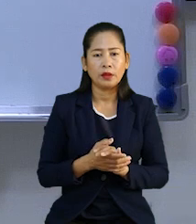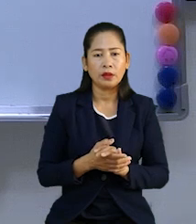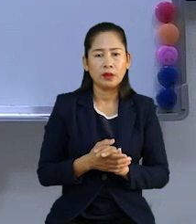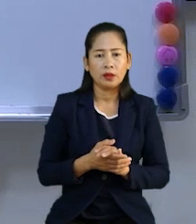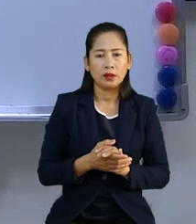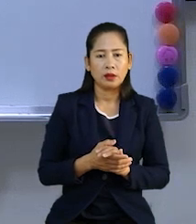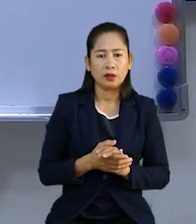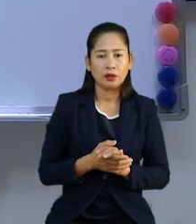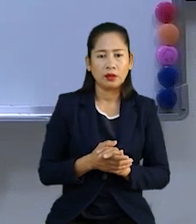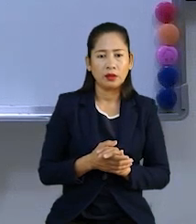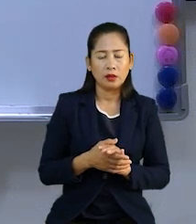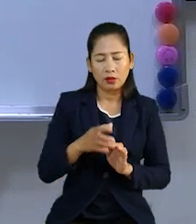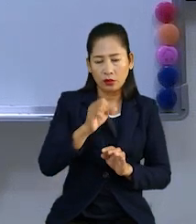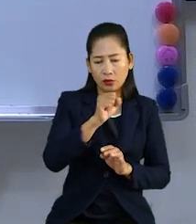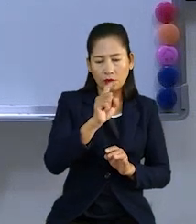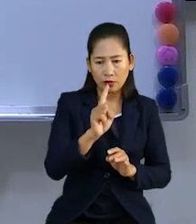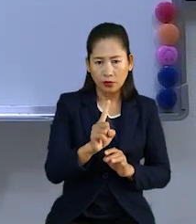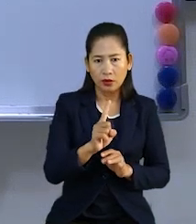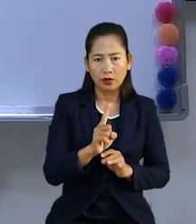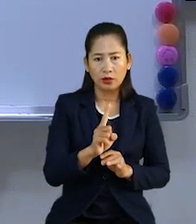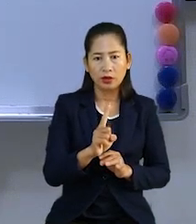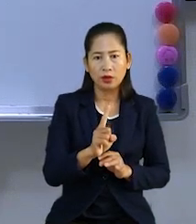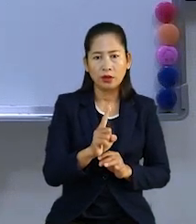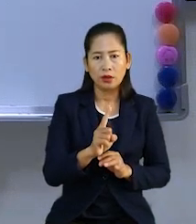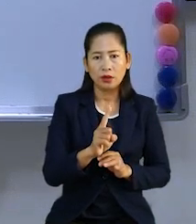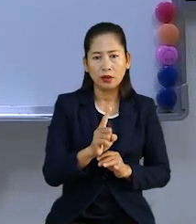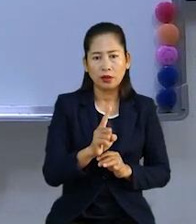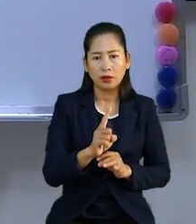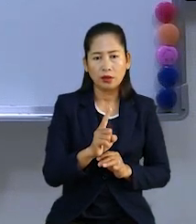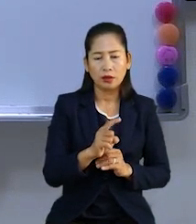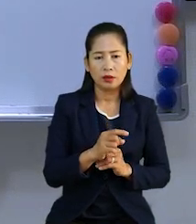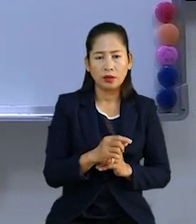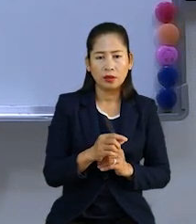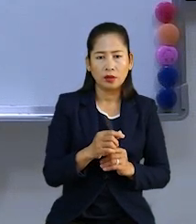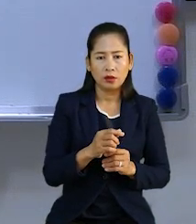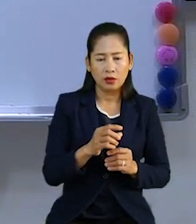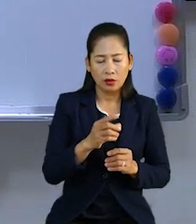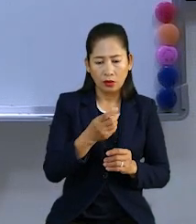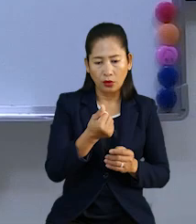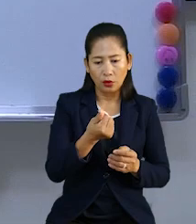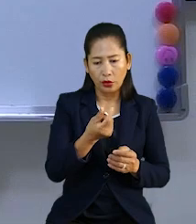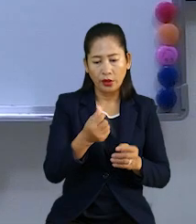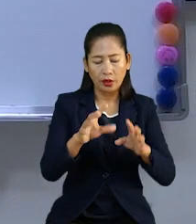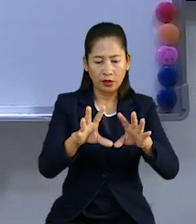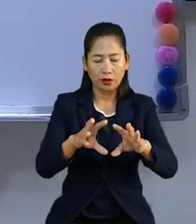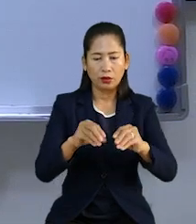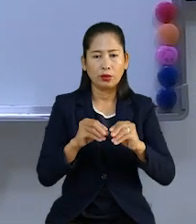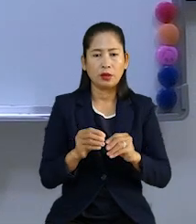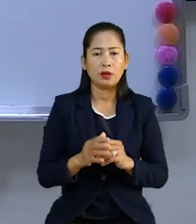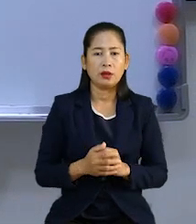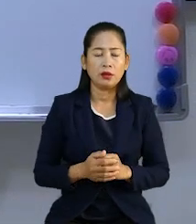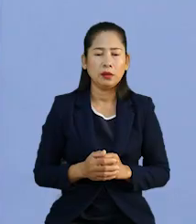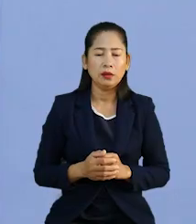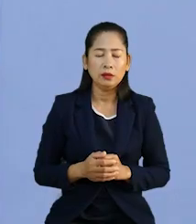lứa chỉ tua tí muối tụ đọ tí muối cứ chia prà để quật từ tủ bán á